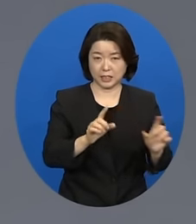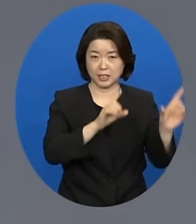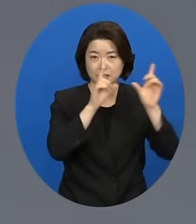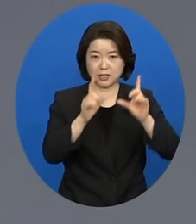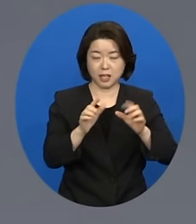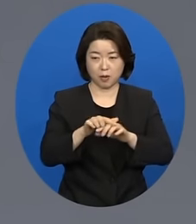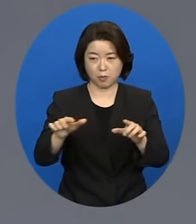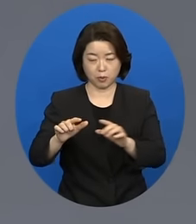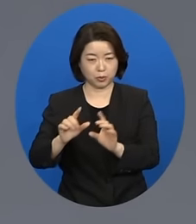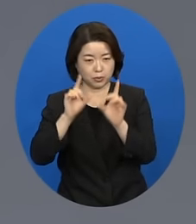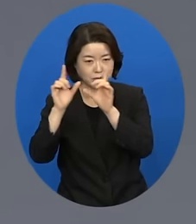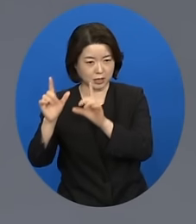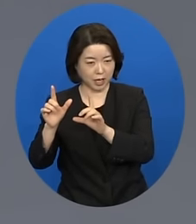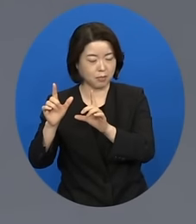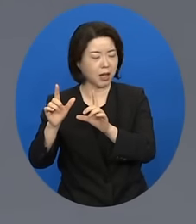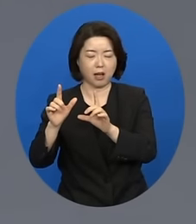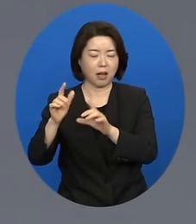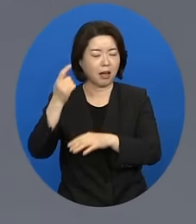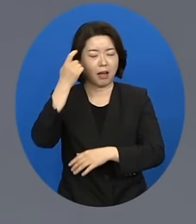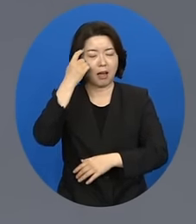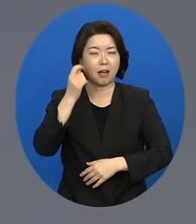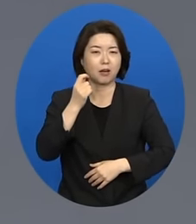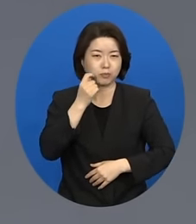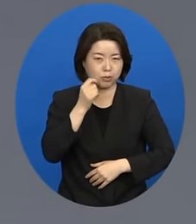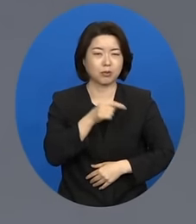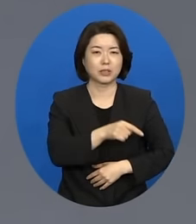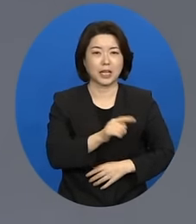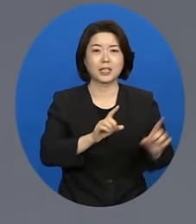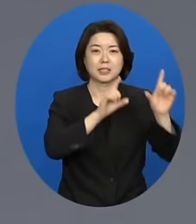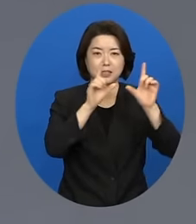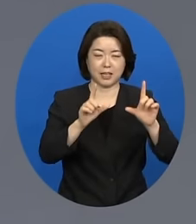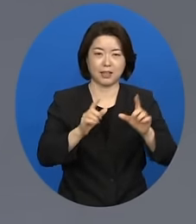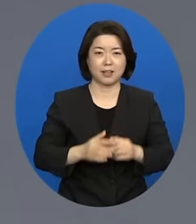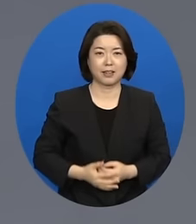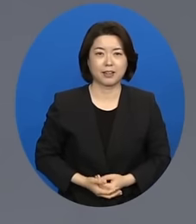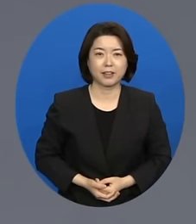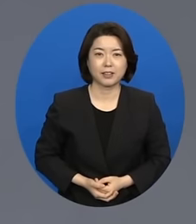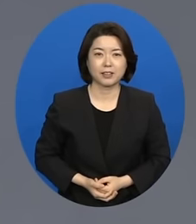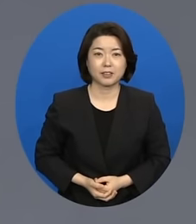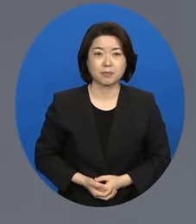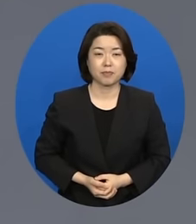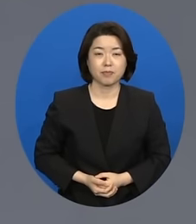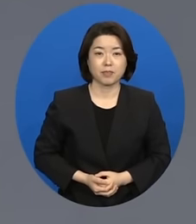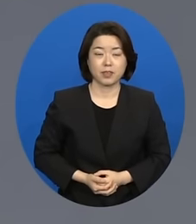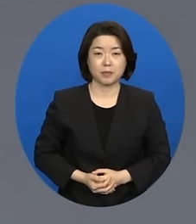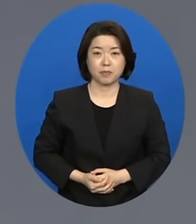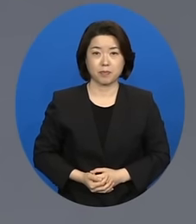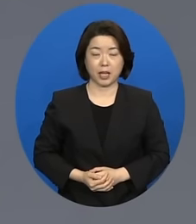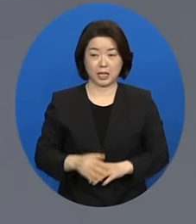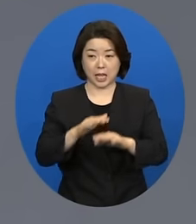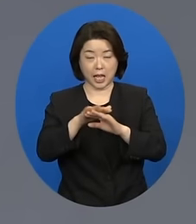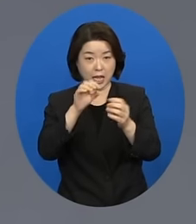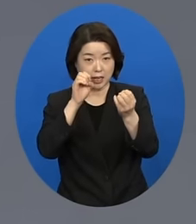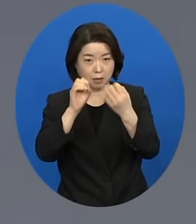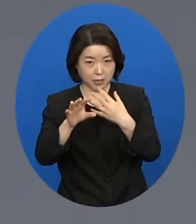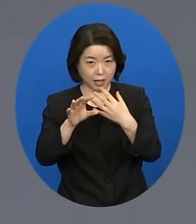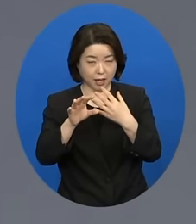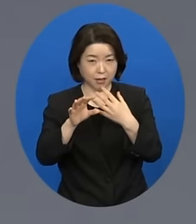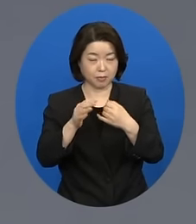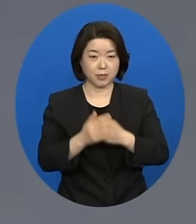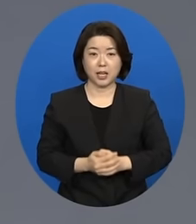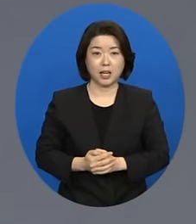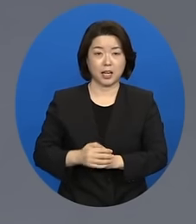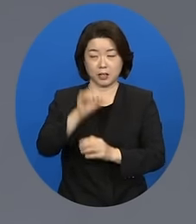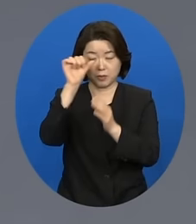사람이 상상하지도 못할 그런 삶을 살았던 것이고 이 정답의 삶과는 거리가 먼, 즉